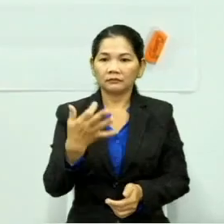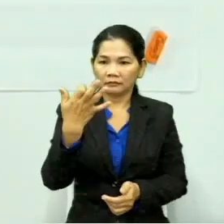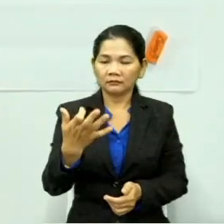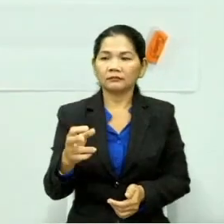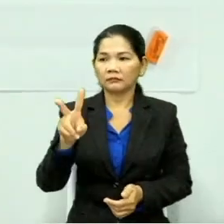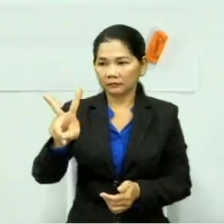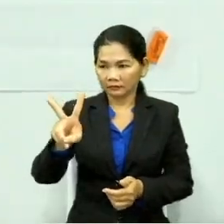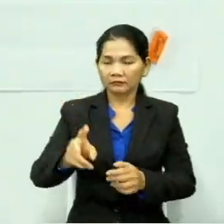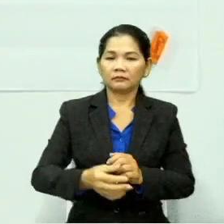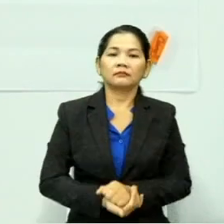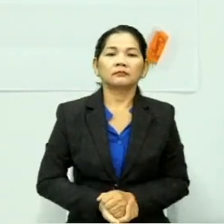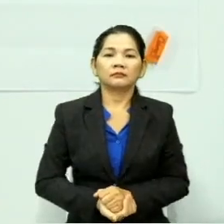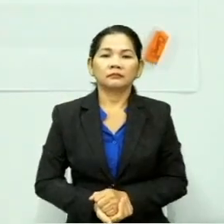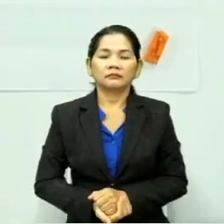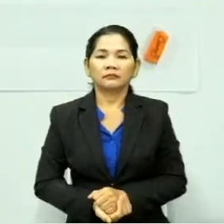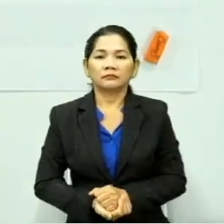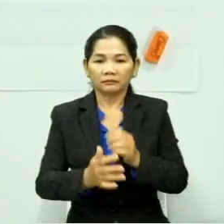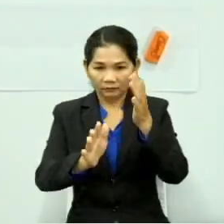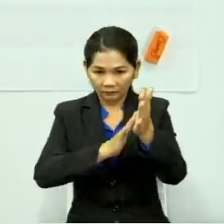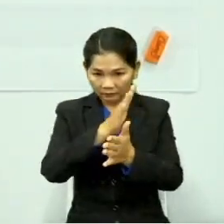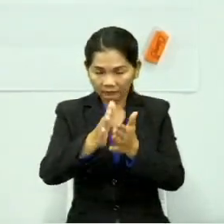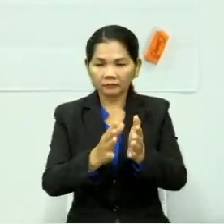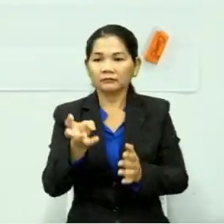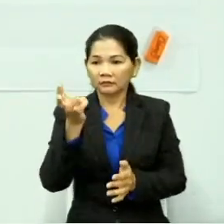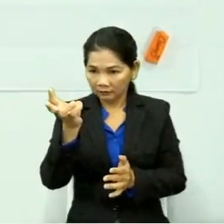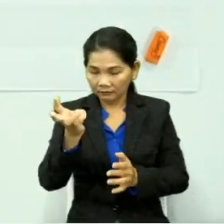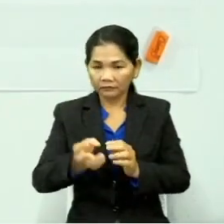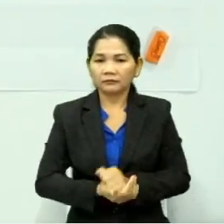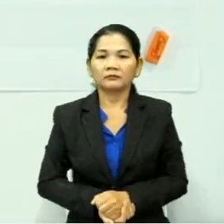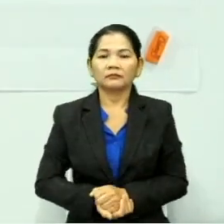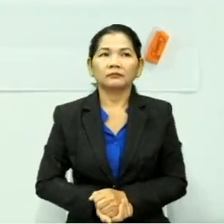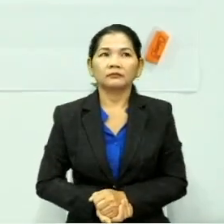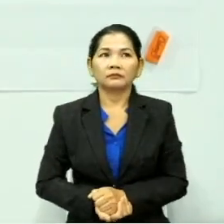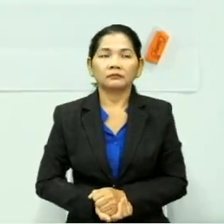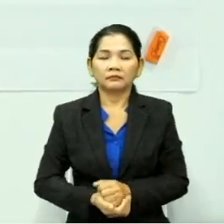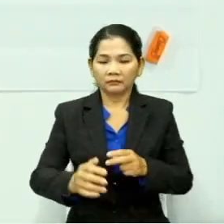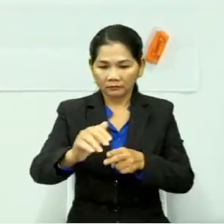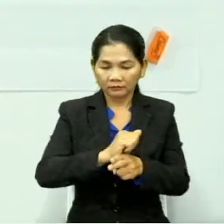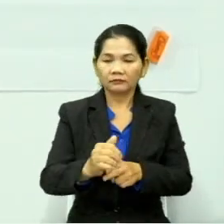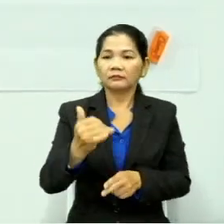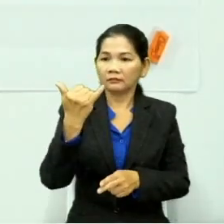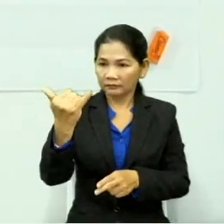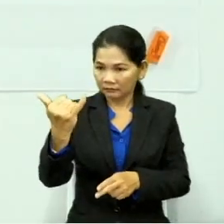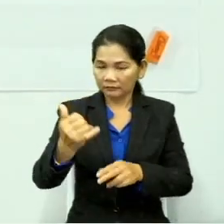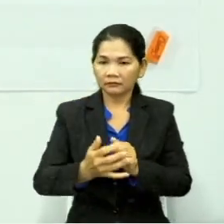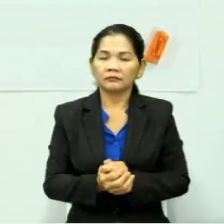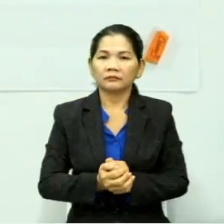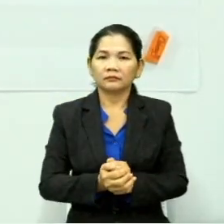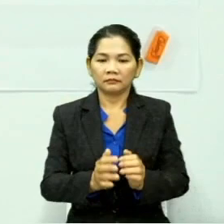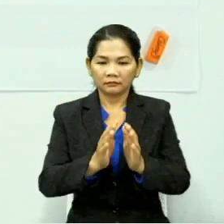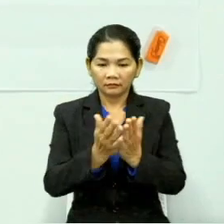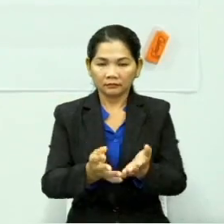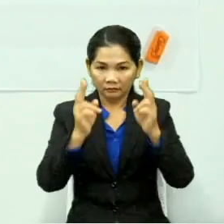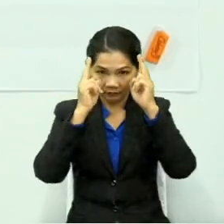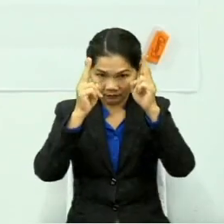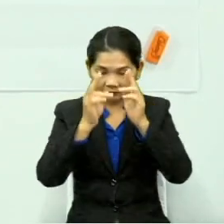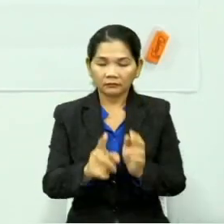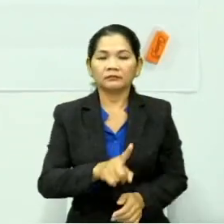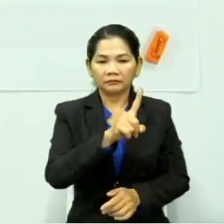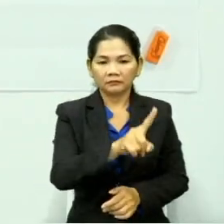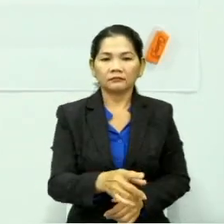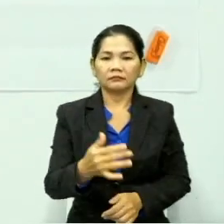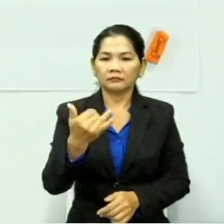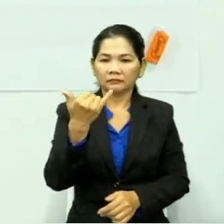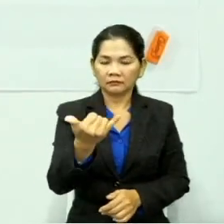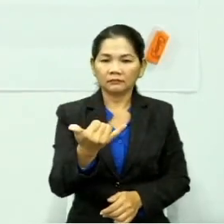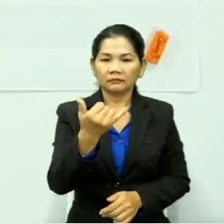nè con nhé chán chăng nè kêu an nè cầu bằng tay tớ chả lòng hạt thì bằng mũi nè con chà nè con ông sắp hơi sắc xa cố tùm bò tì mùi rưỡi